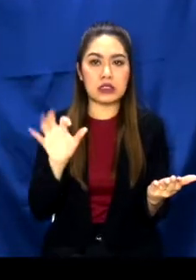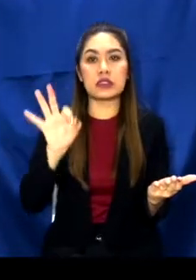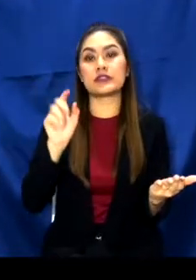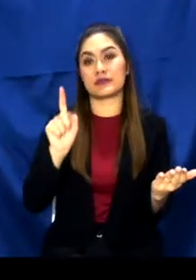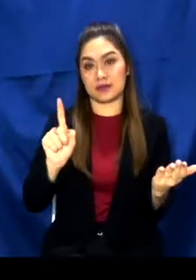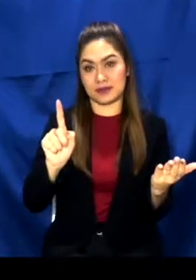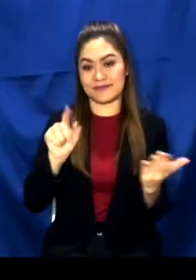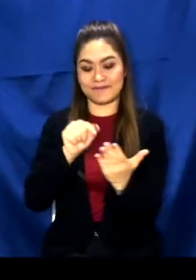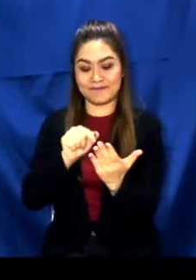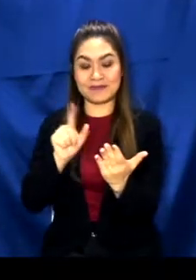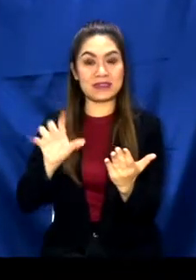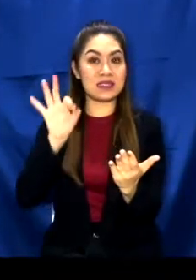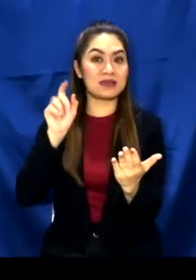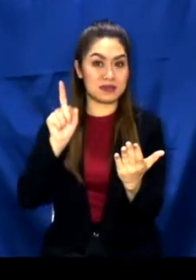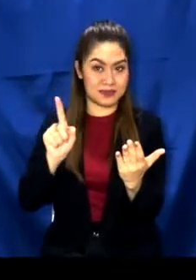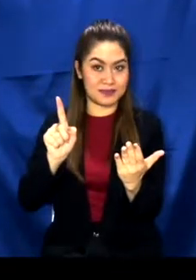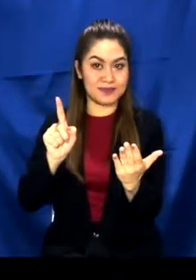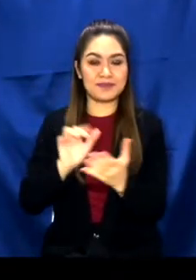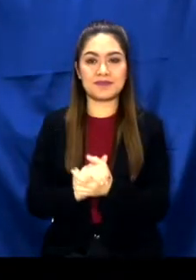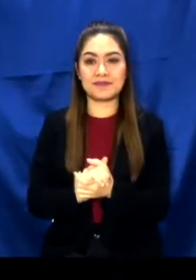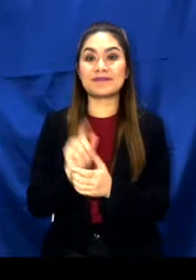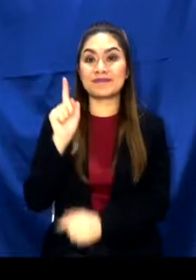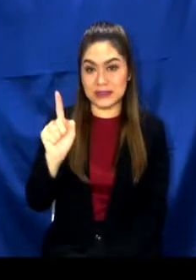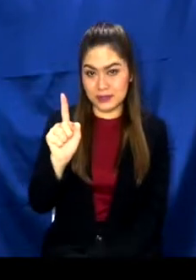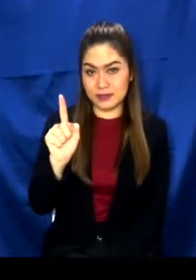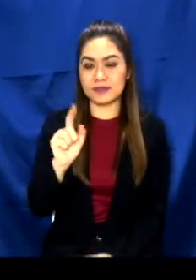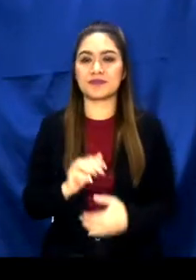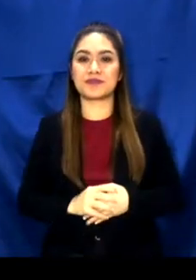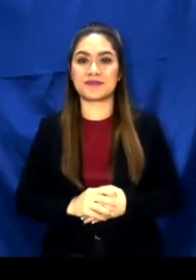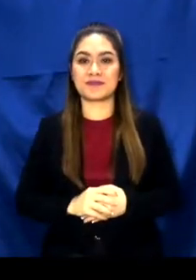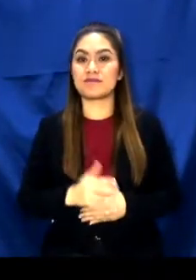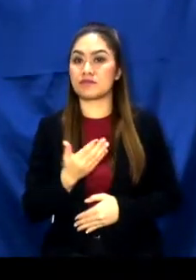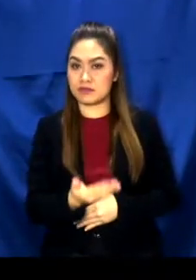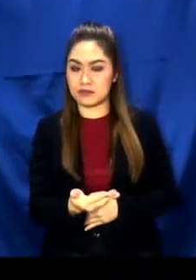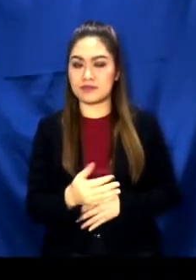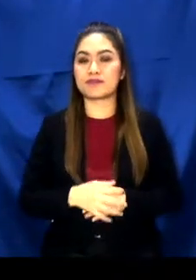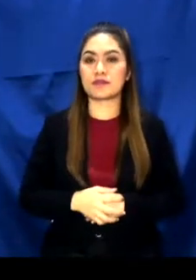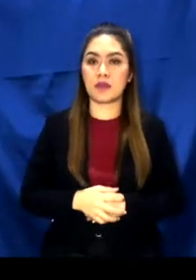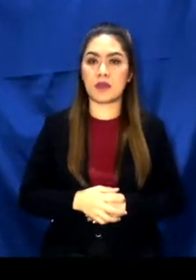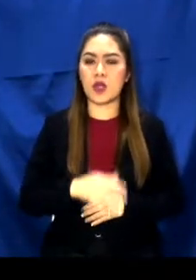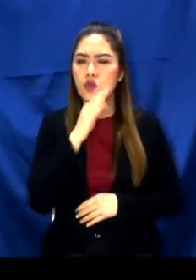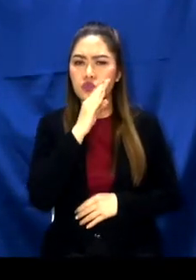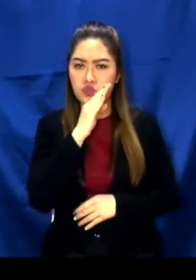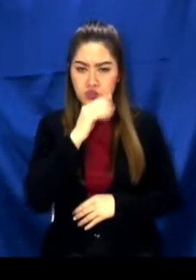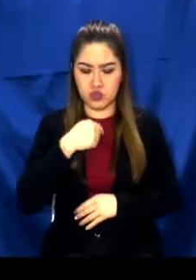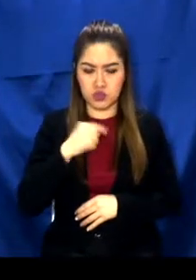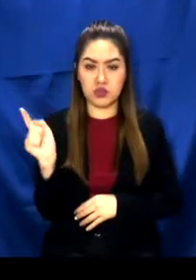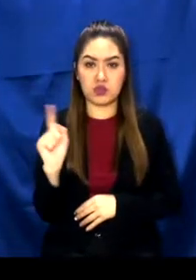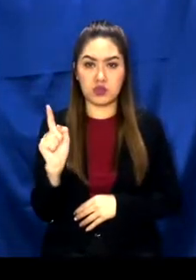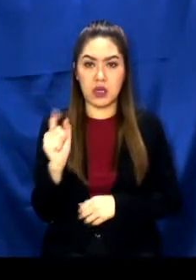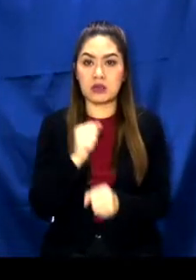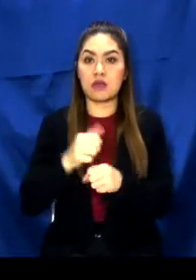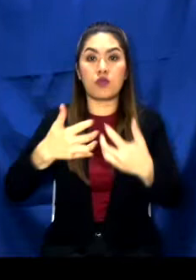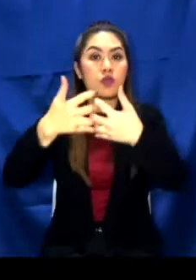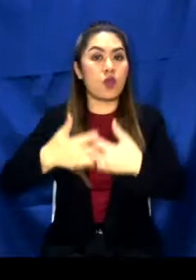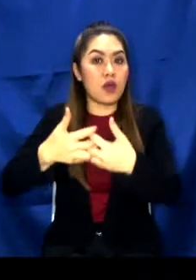คะเอาแค่อันเดียวแล้วก็ใส่หนึ่งเข้าไปส่วนอันนี้บีดค่ะก็คือถ้าเราอยู่ในพวกงานโรงงาน